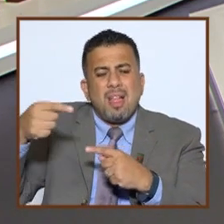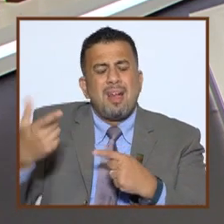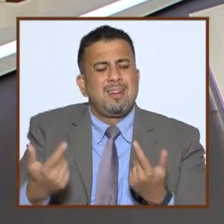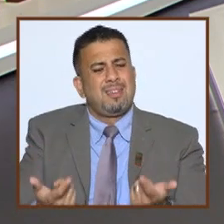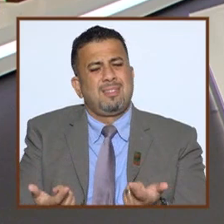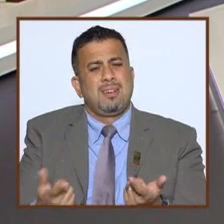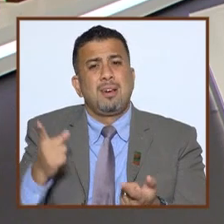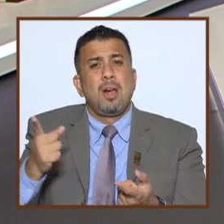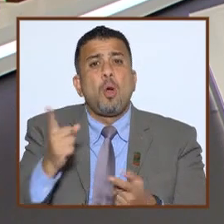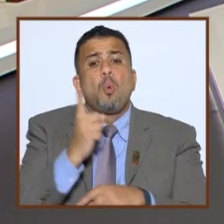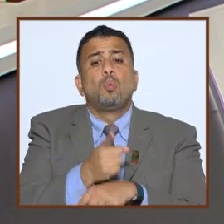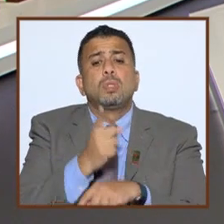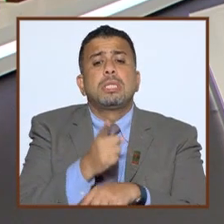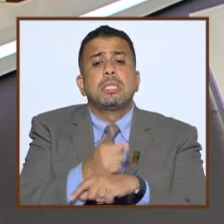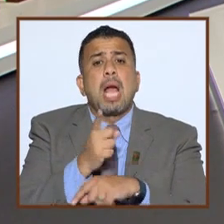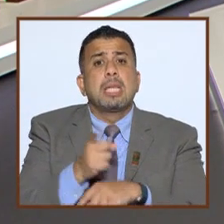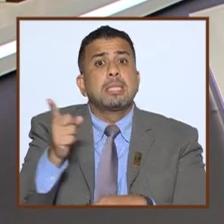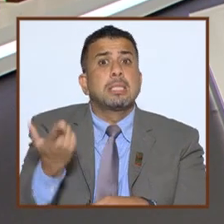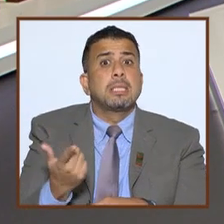التعب علم الحديث